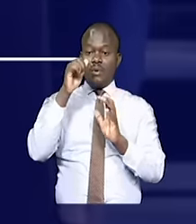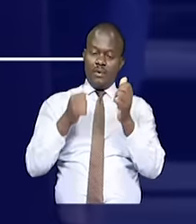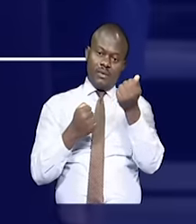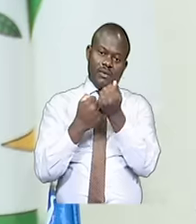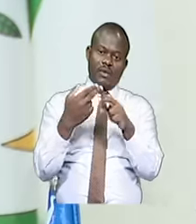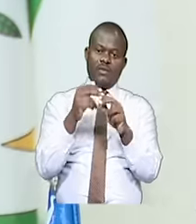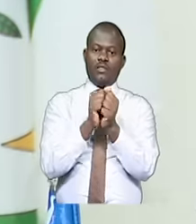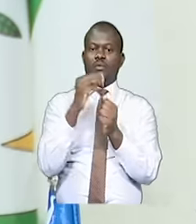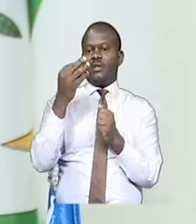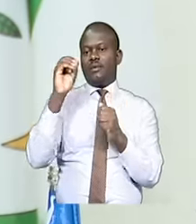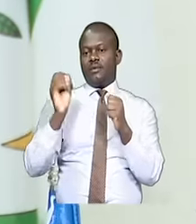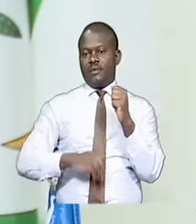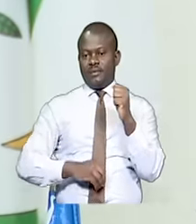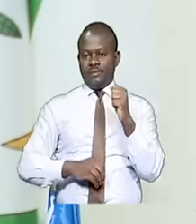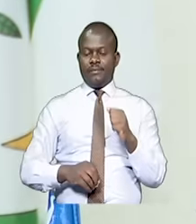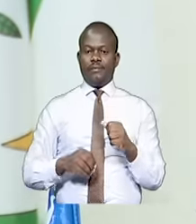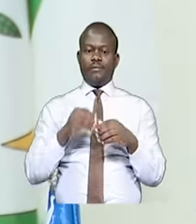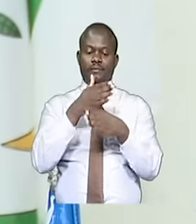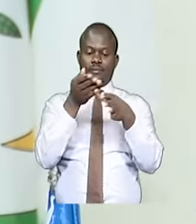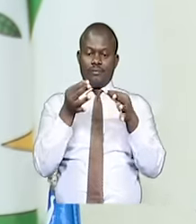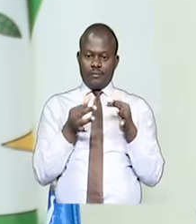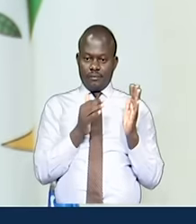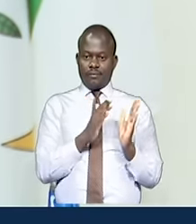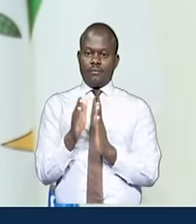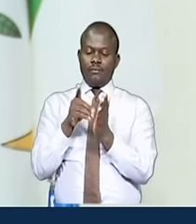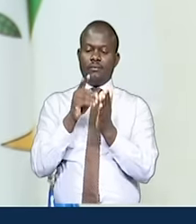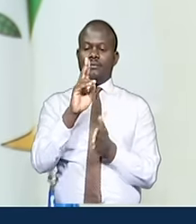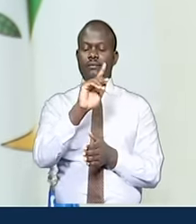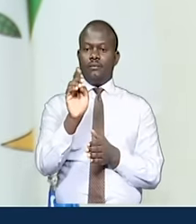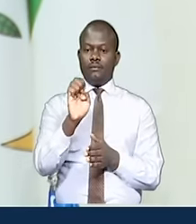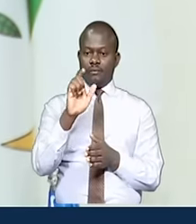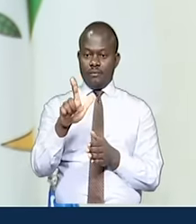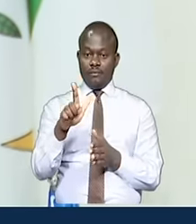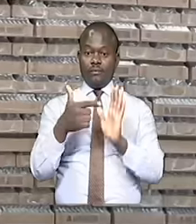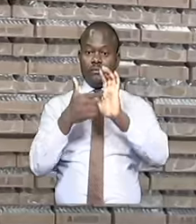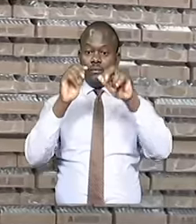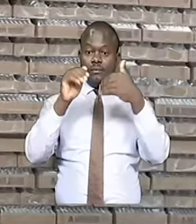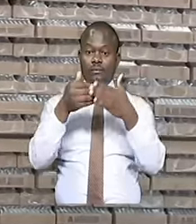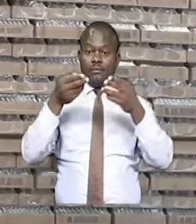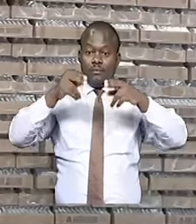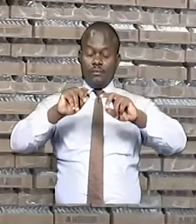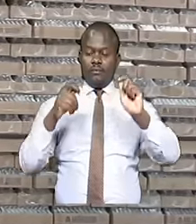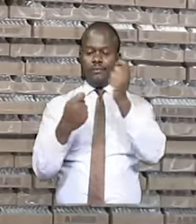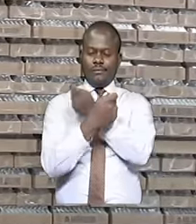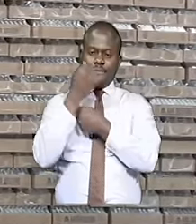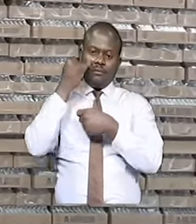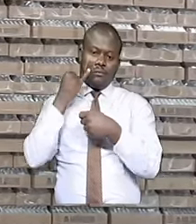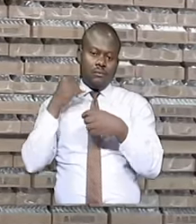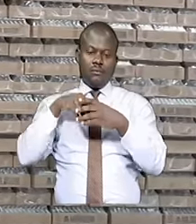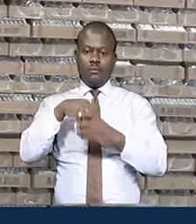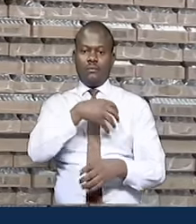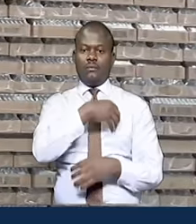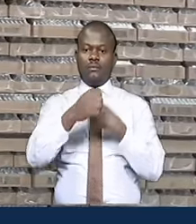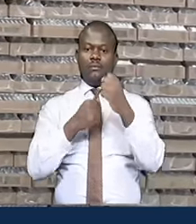cya 13%. Minisitiri w'Imari n'Igenamigambi Dr. Uziyeri Ndagijimana avuga ko habaye impinduka zikomeye mu bukungu mu